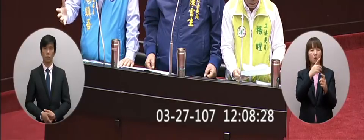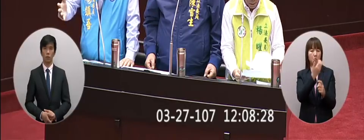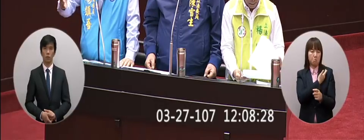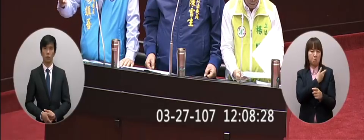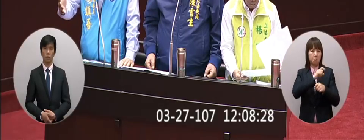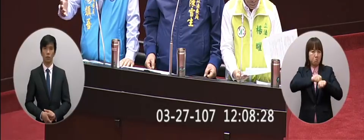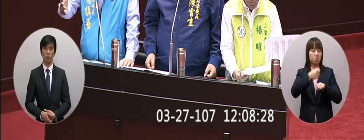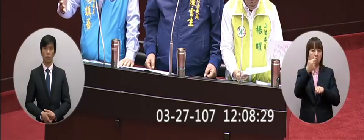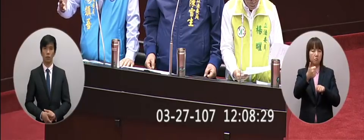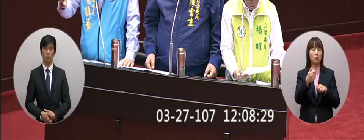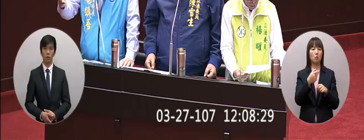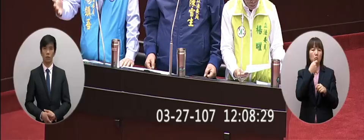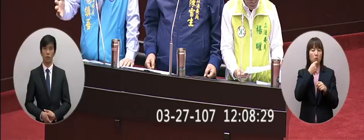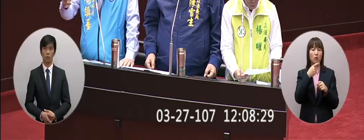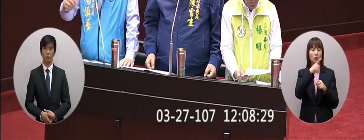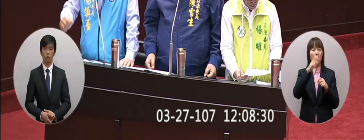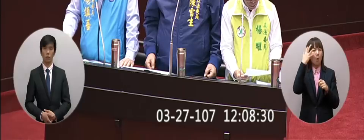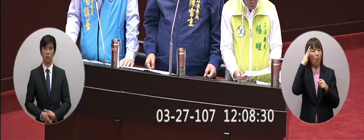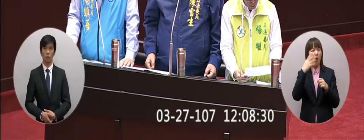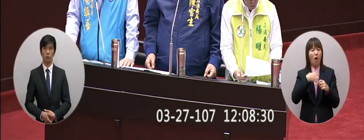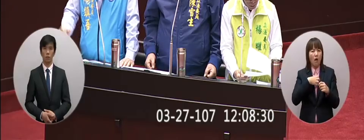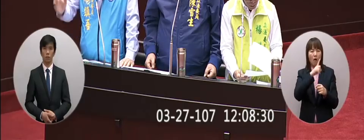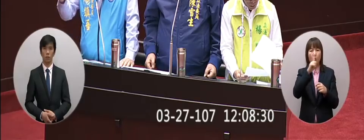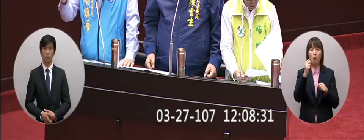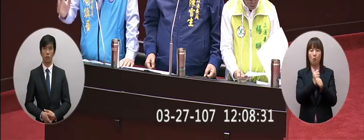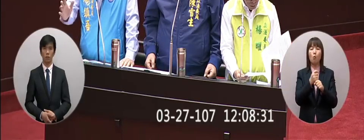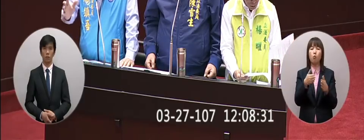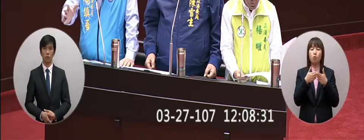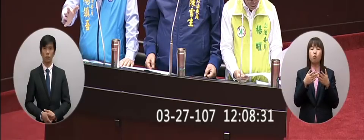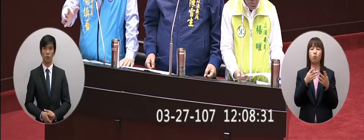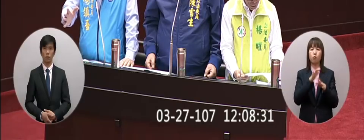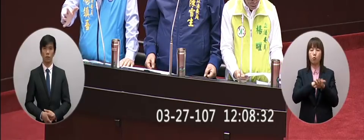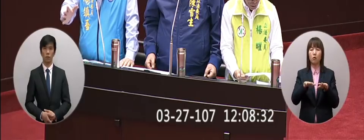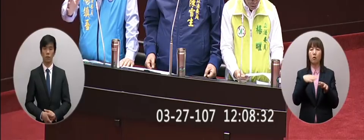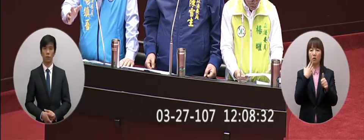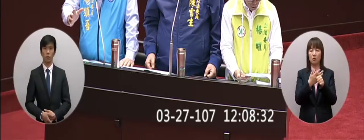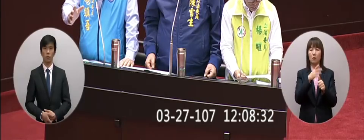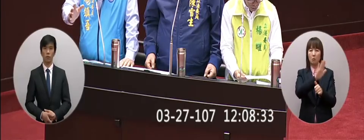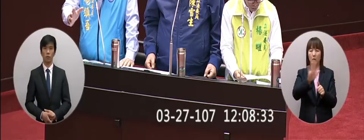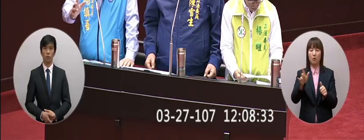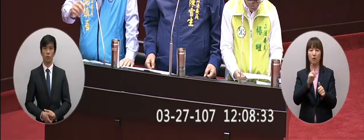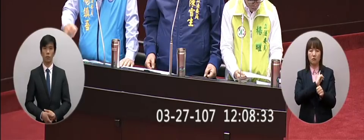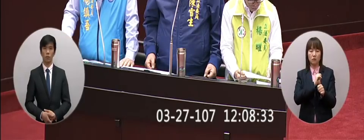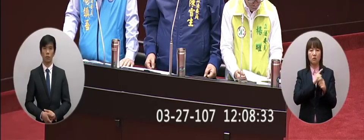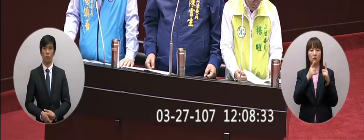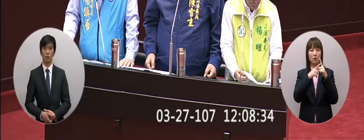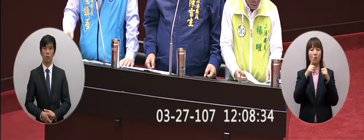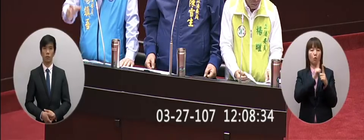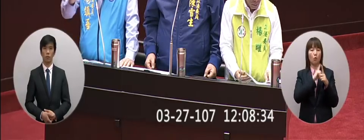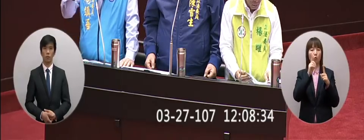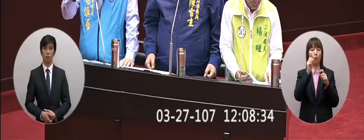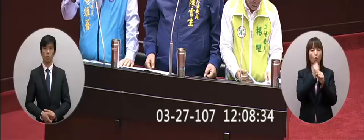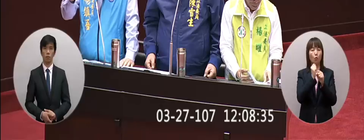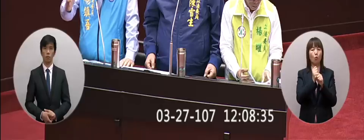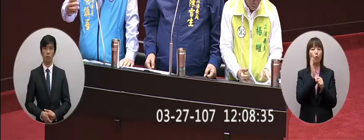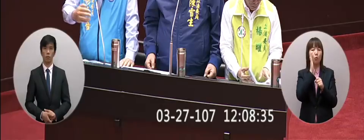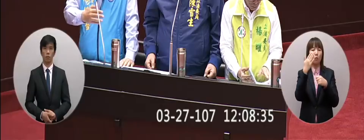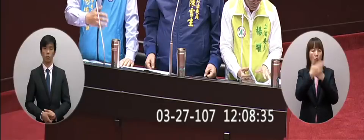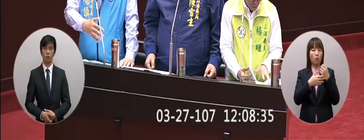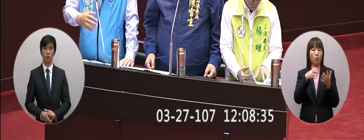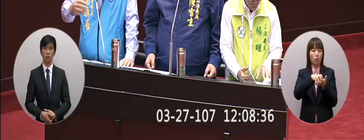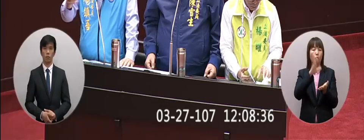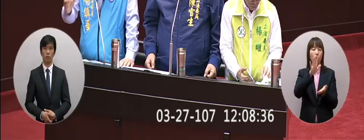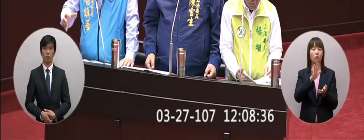苦耐劳，也愿意来从事一些比较繁重的工作，那也给离岛的子弟一个比较好的出路跟保障。所以像有关刚